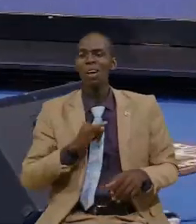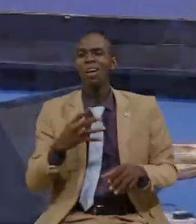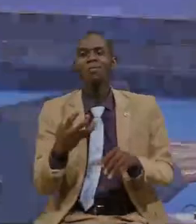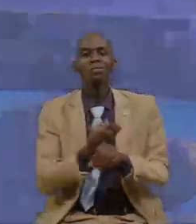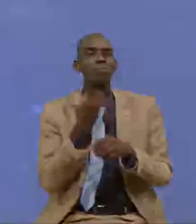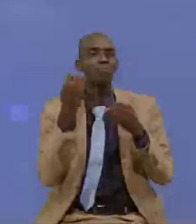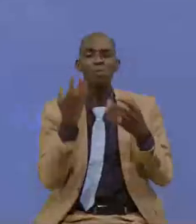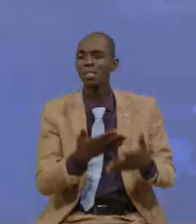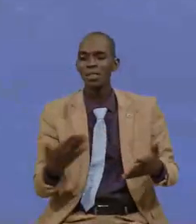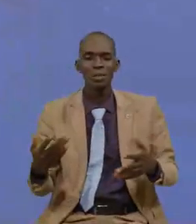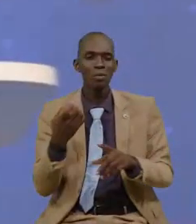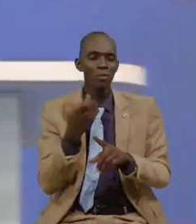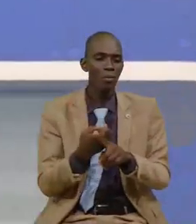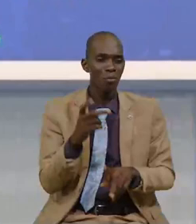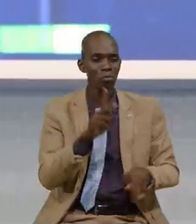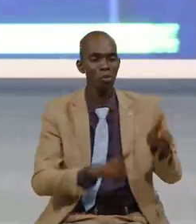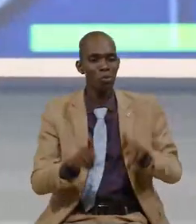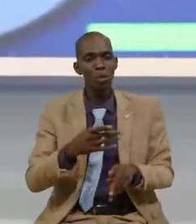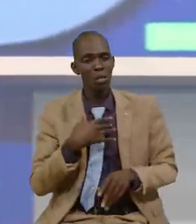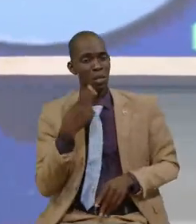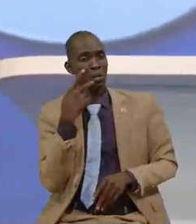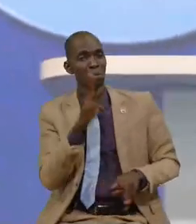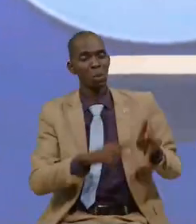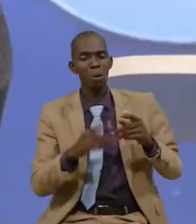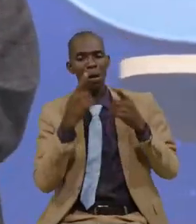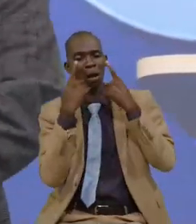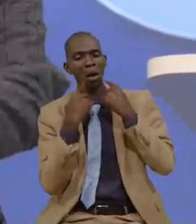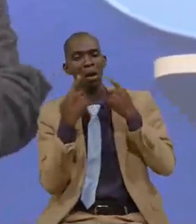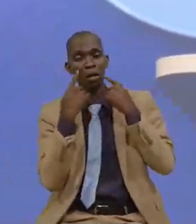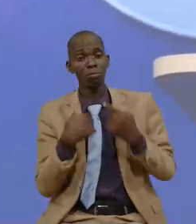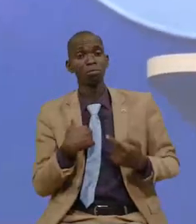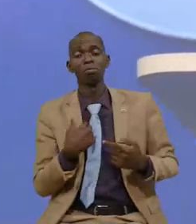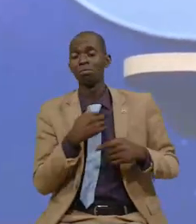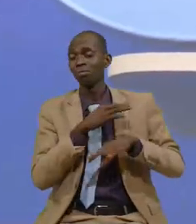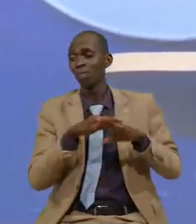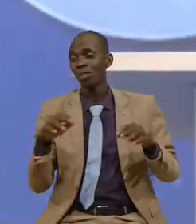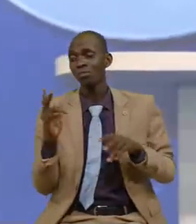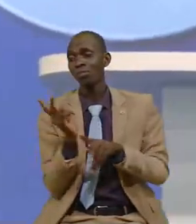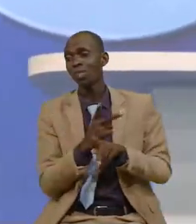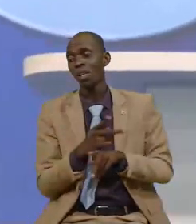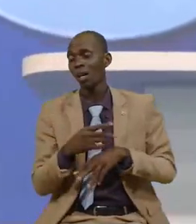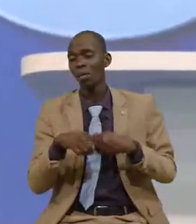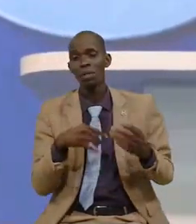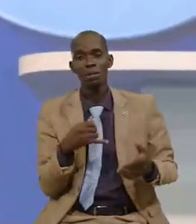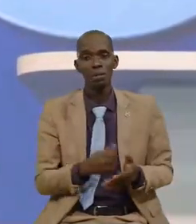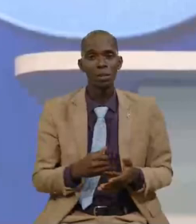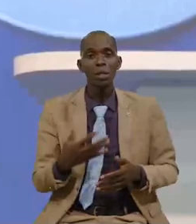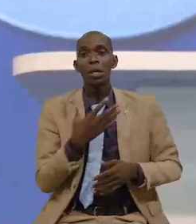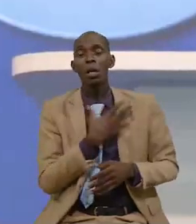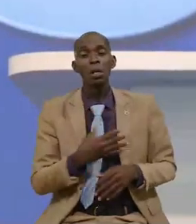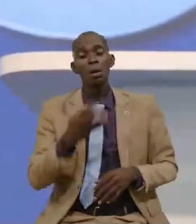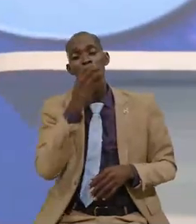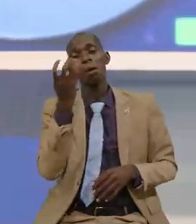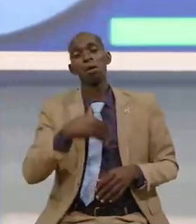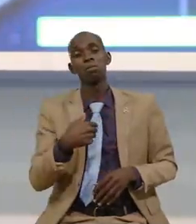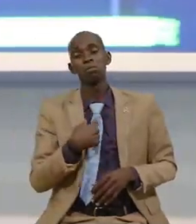et j'ai vraiment ravi des choses des gens, les gens pleuraient, je dis, mais qui s'en soucie? Mais je